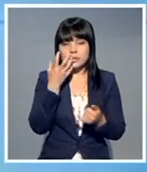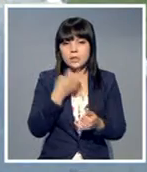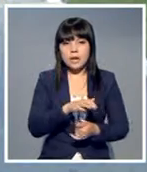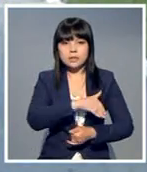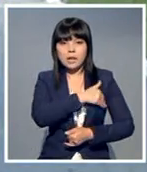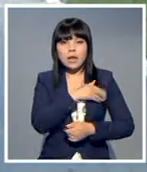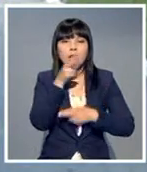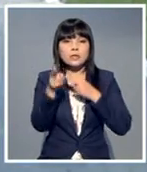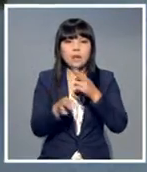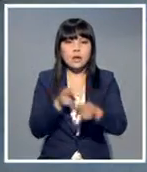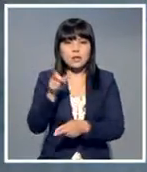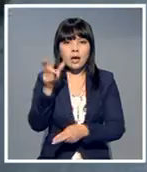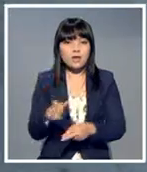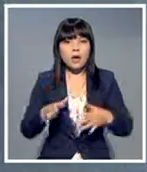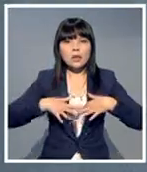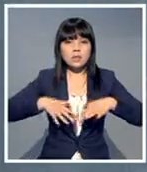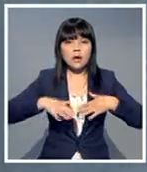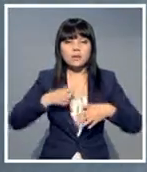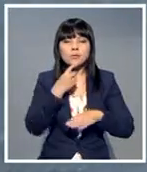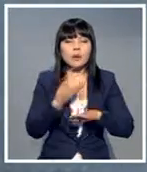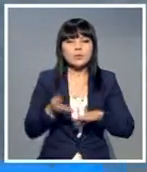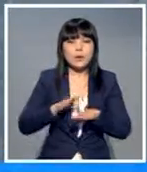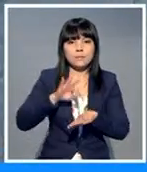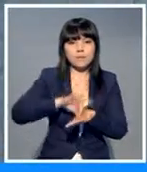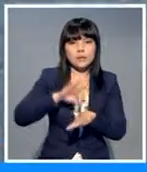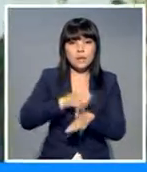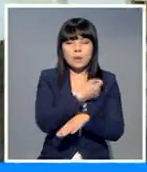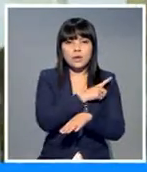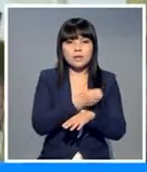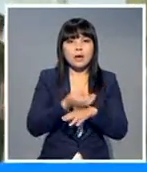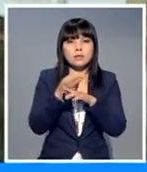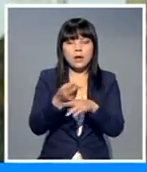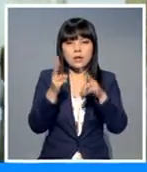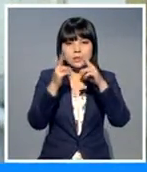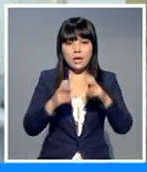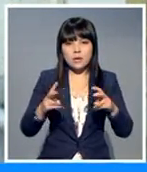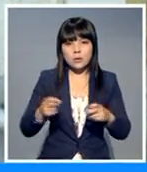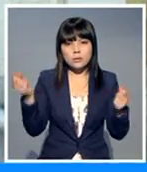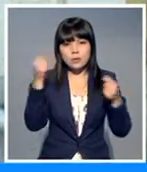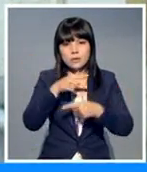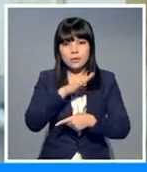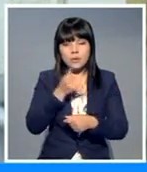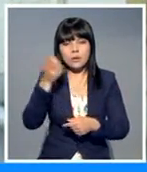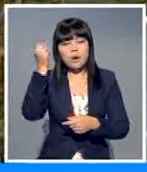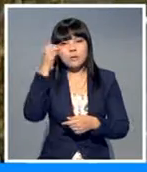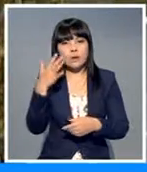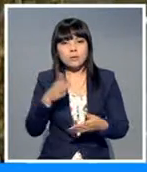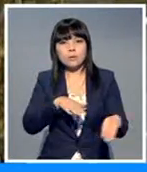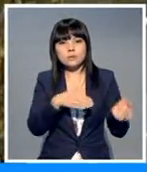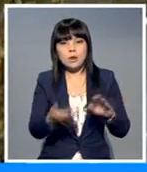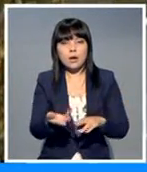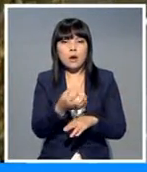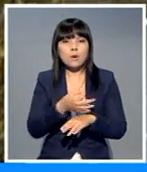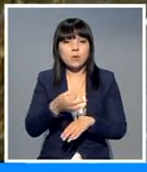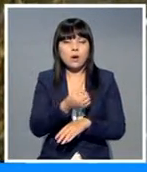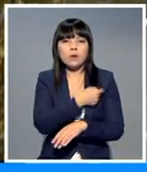көтерілгеніне шағымданған сарбазға өкпесі қабынған деген диагноз қойып, медициналық бөлімшеде емдеген. Бірақ оны комаға түскесін ғана аудандық